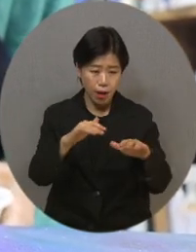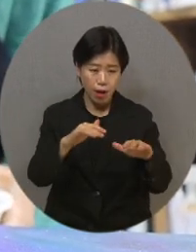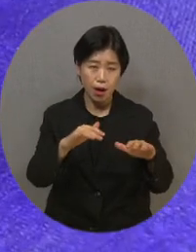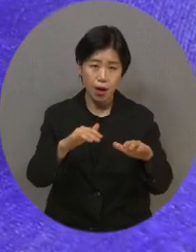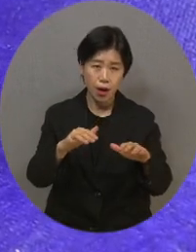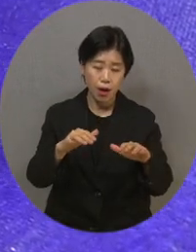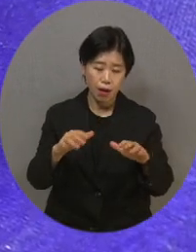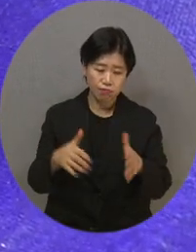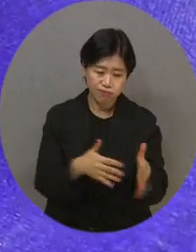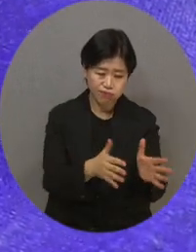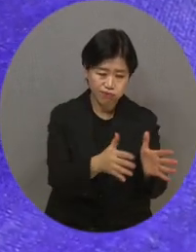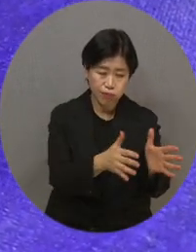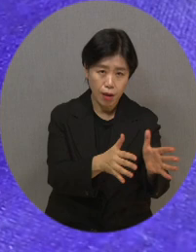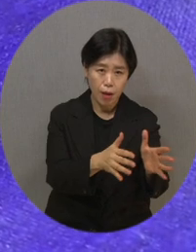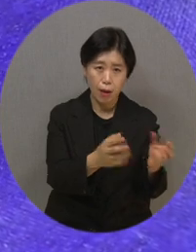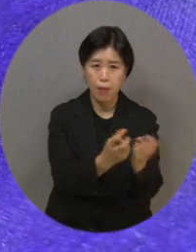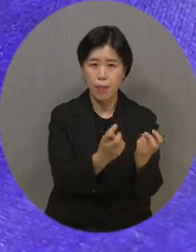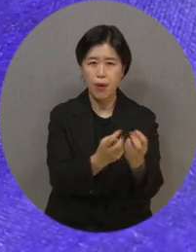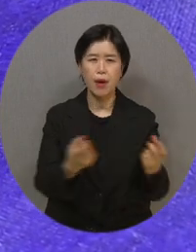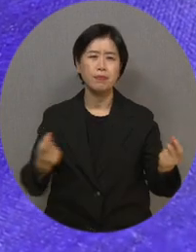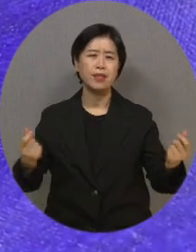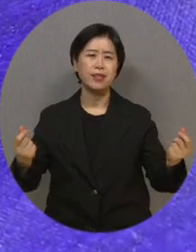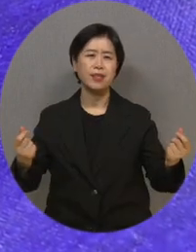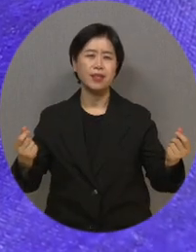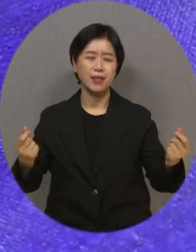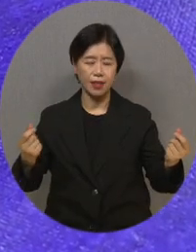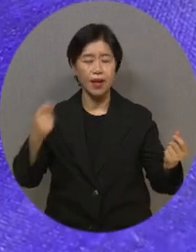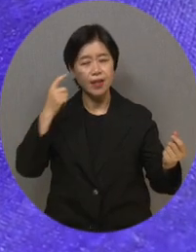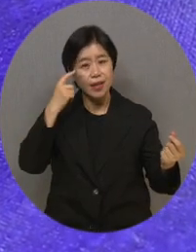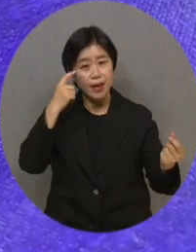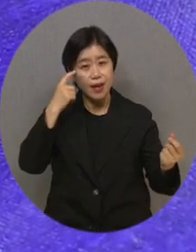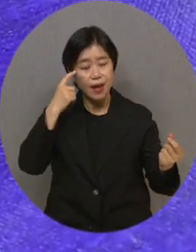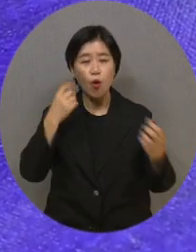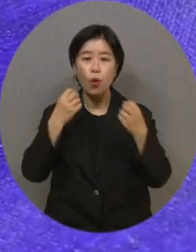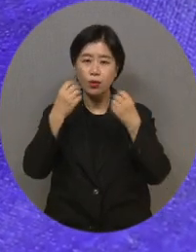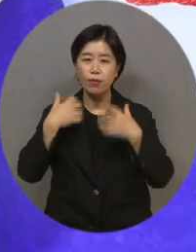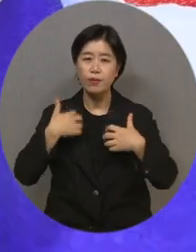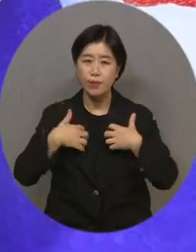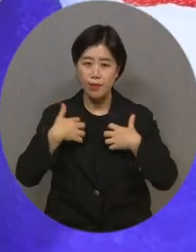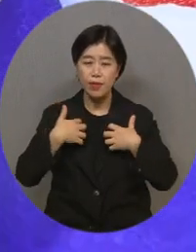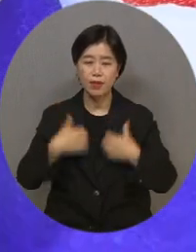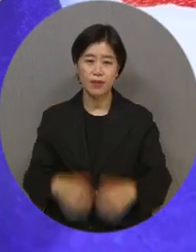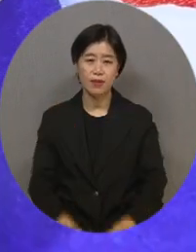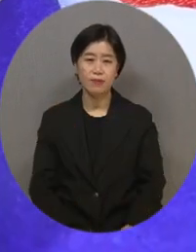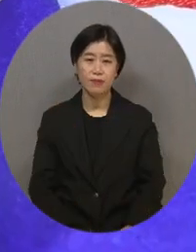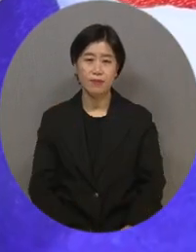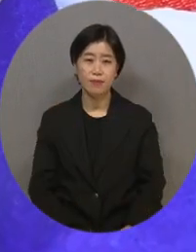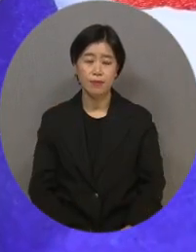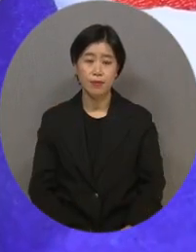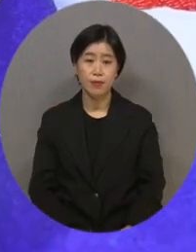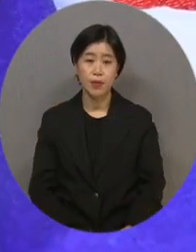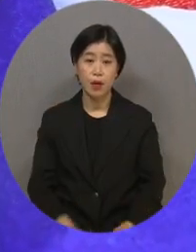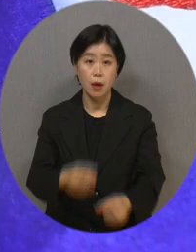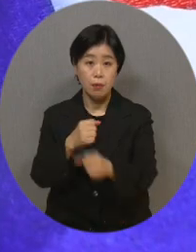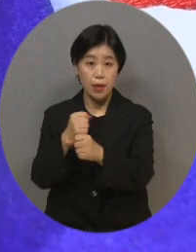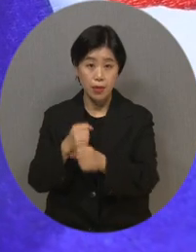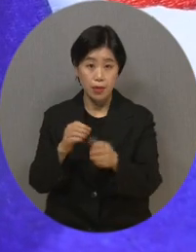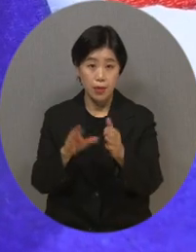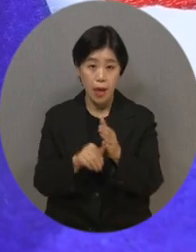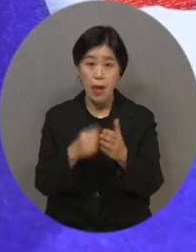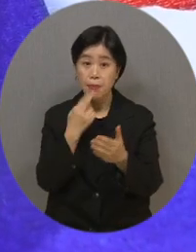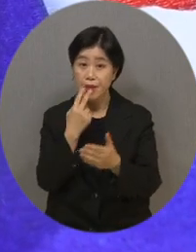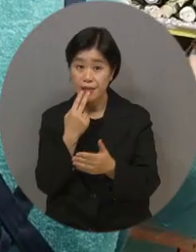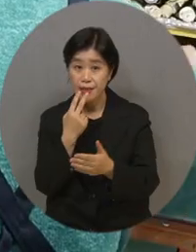나타나 작품을 해석하는 새로운 재미도 느낄 수 있습니다. 작업 과정에서 플라스틱 재질의